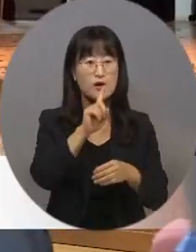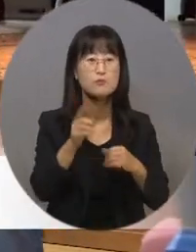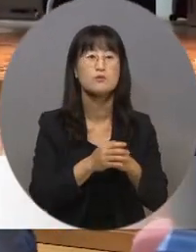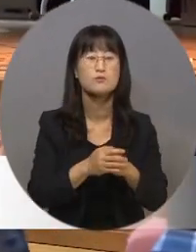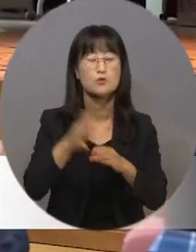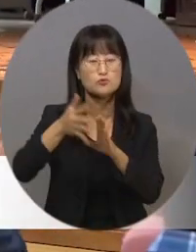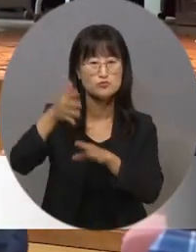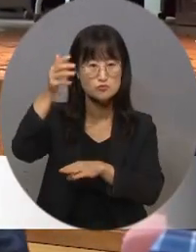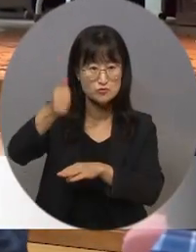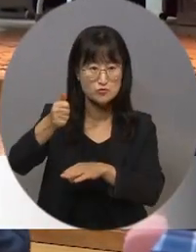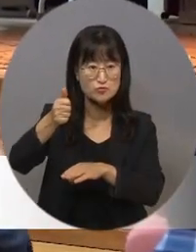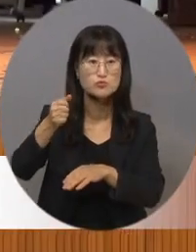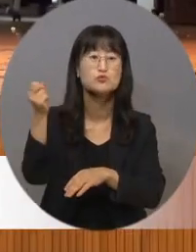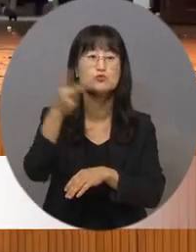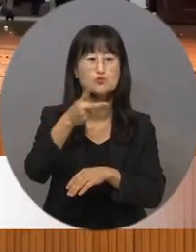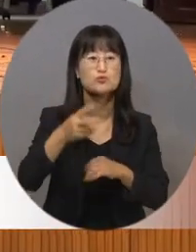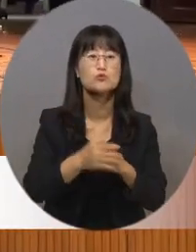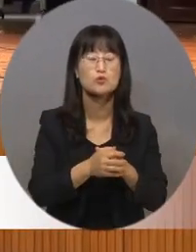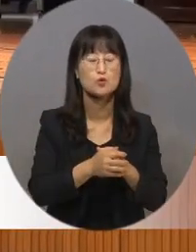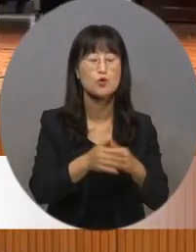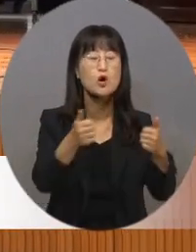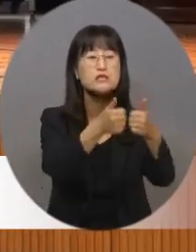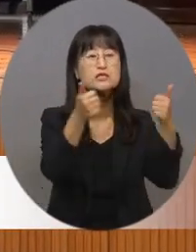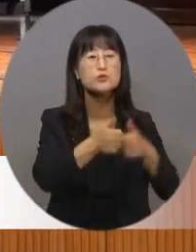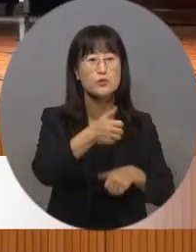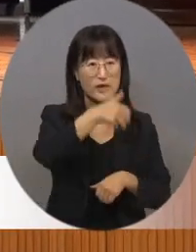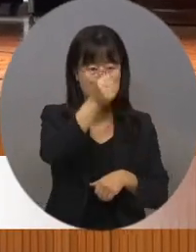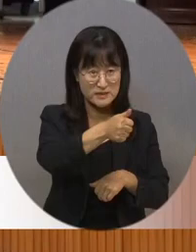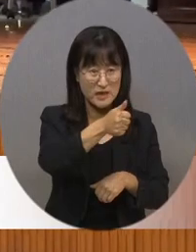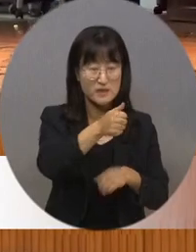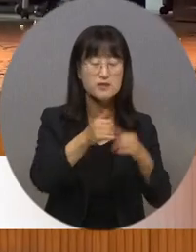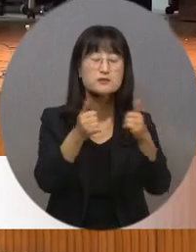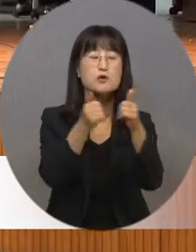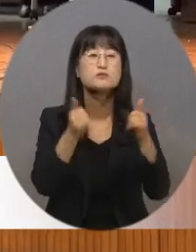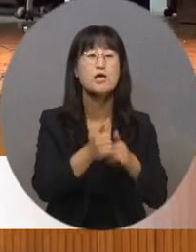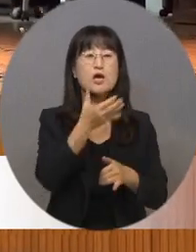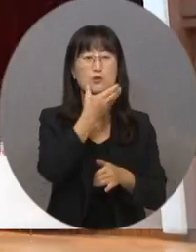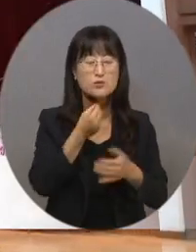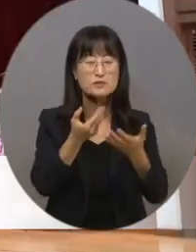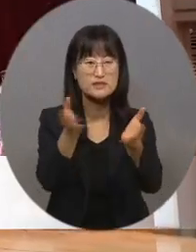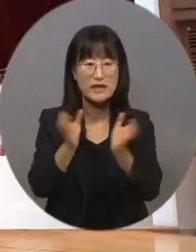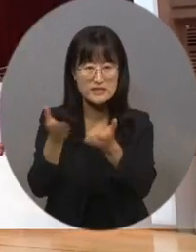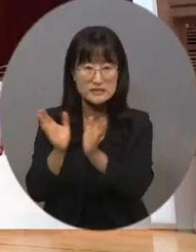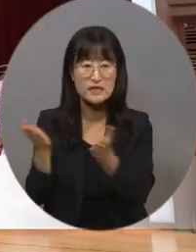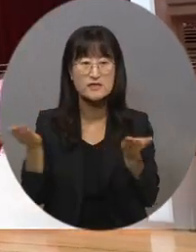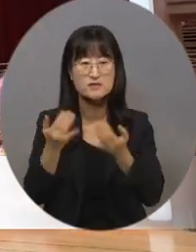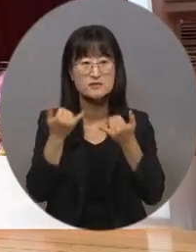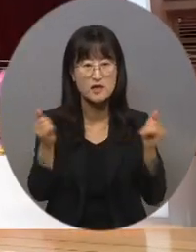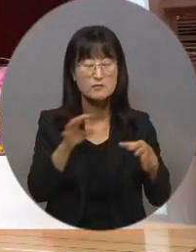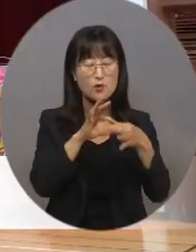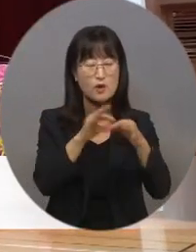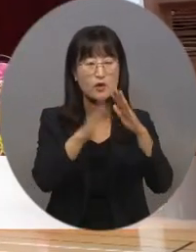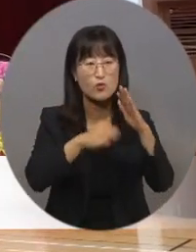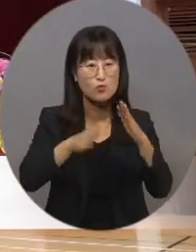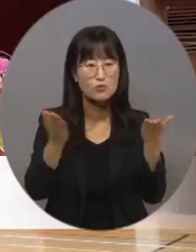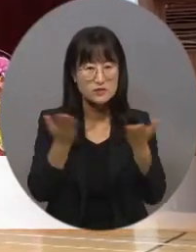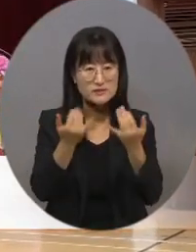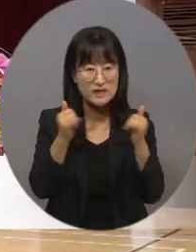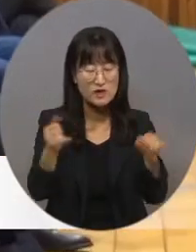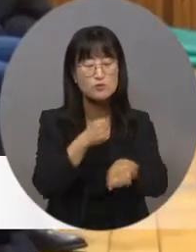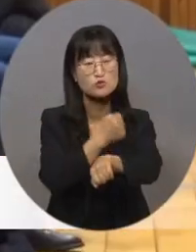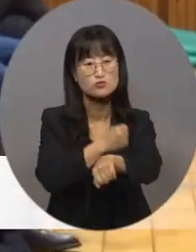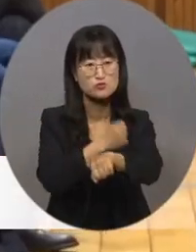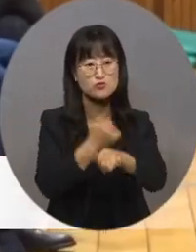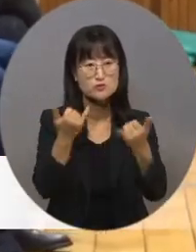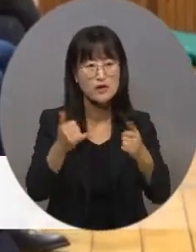임실군수와 이성재 임실군의회 의장을 비롯한 사회복지시설단체 종사자와 관계 공무원 및 유공자 등 약